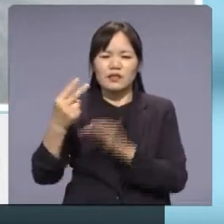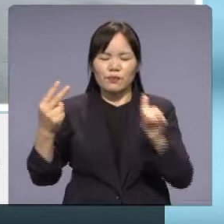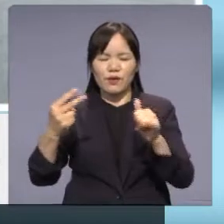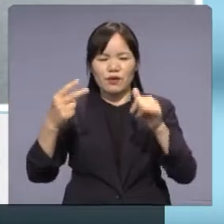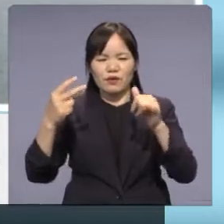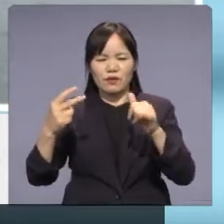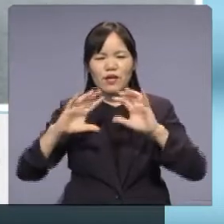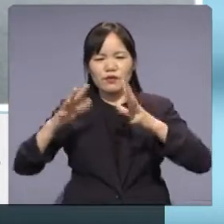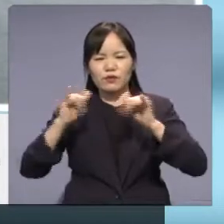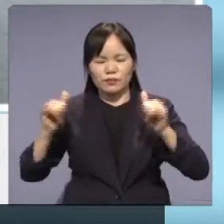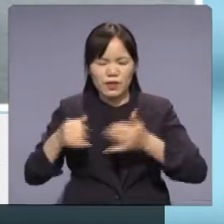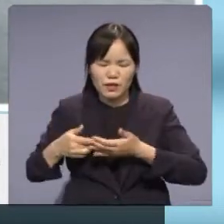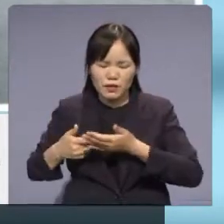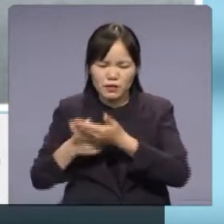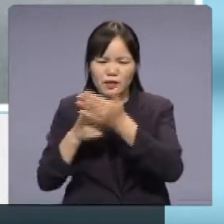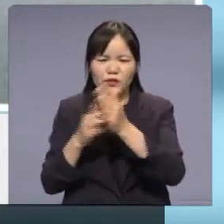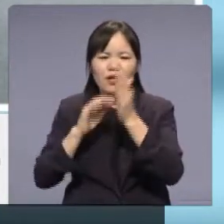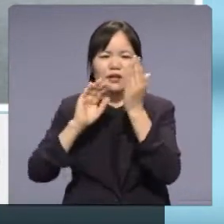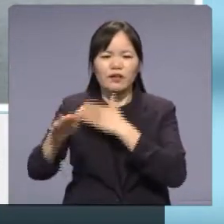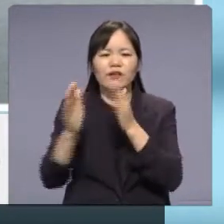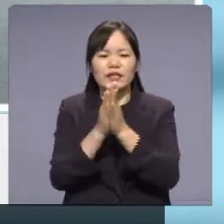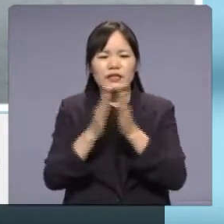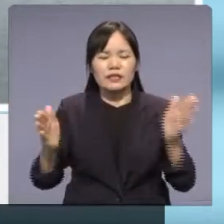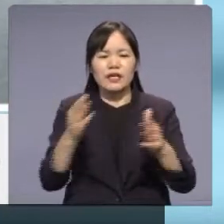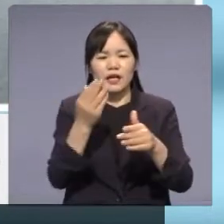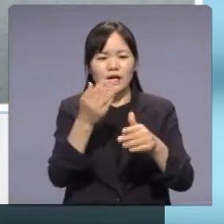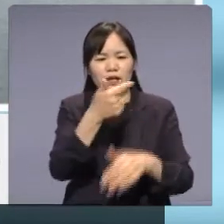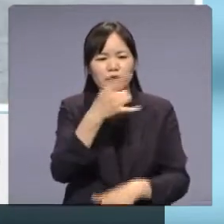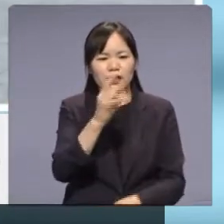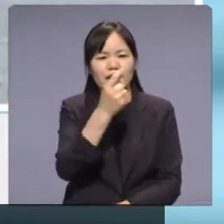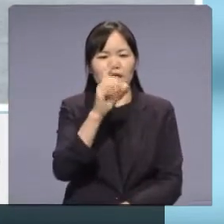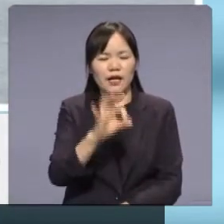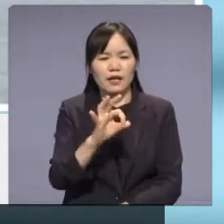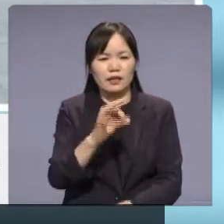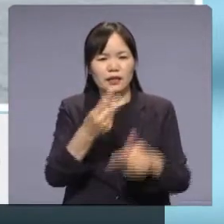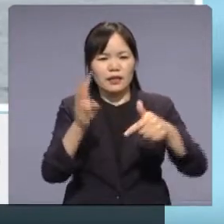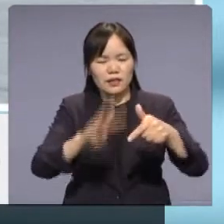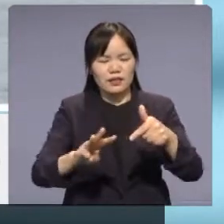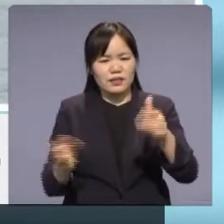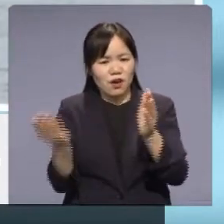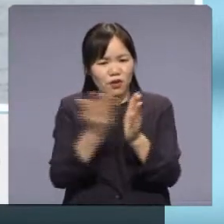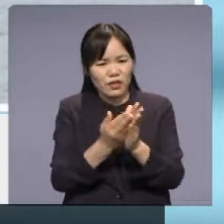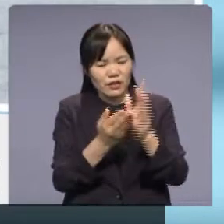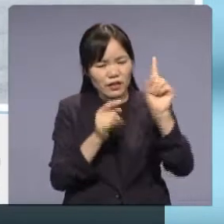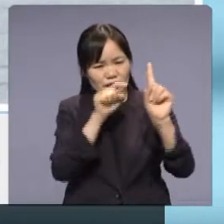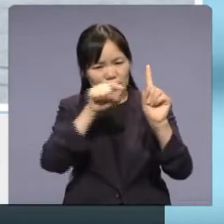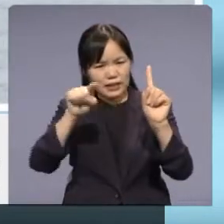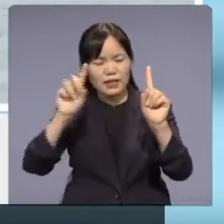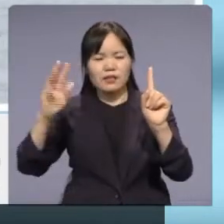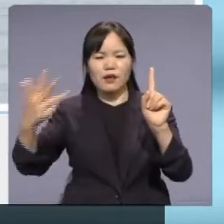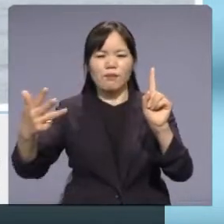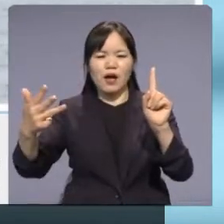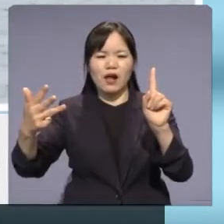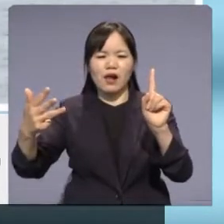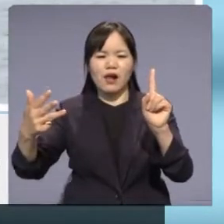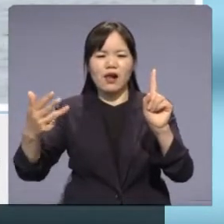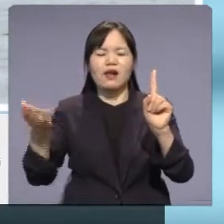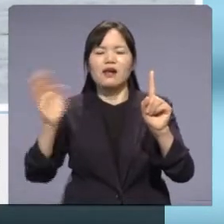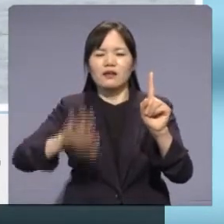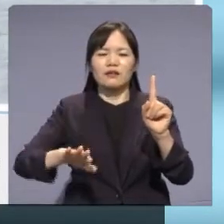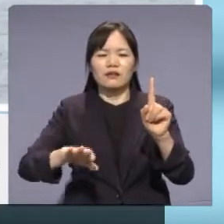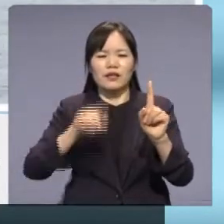구주민들이 국민 청원을 하면서 시작이 됐던 거고 내항이라면 인천항에서 가장 인천항의 1부두, 8부두를 얘기하는데 내항 예. 전체를 하는데 일단